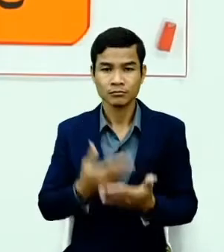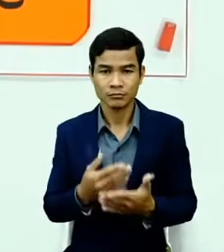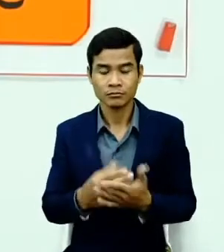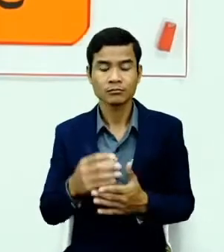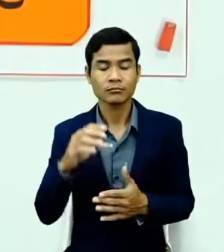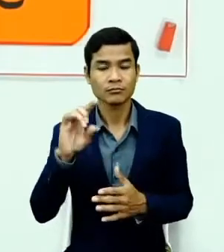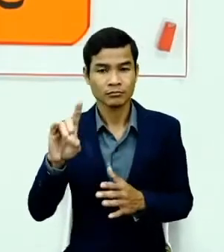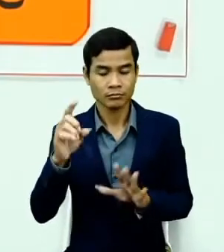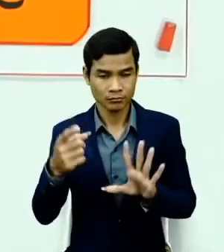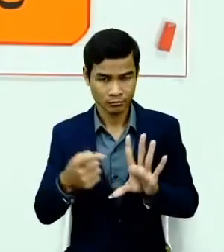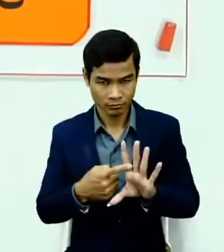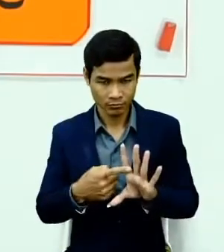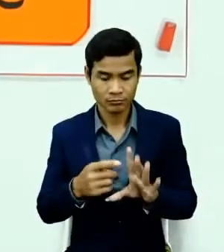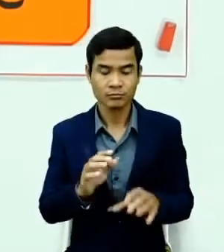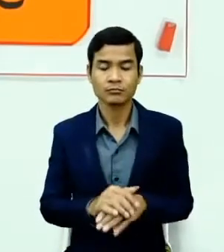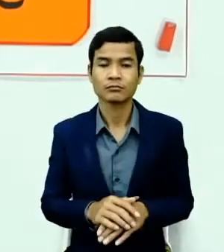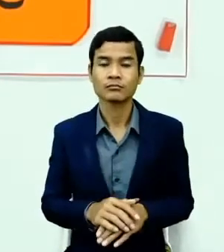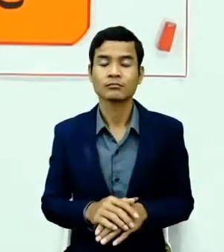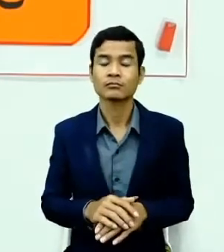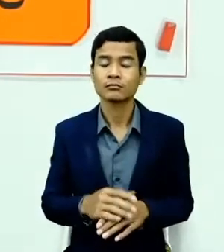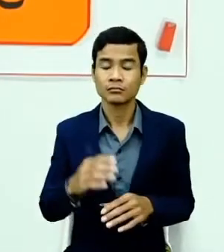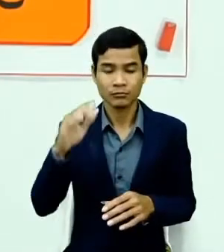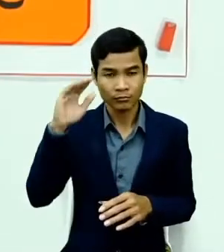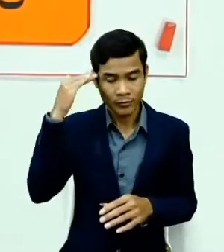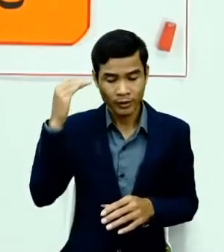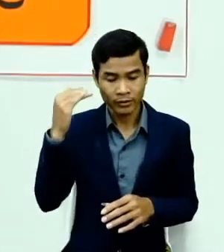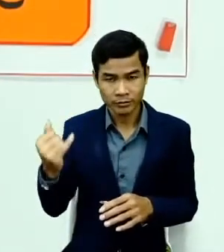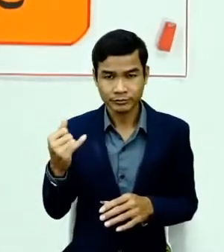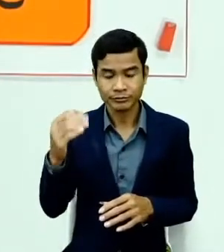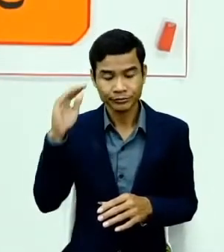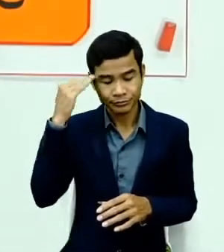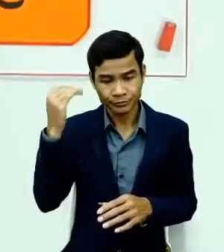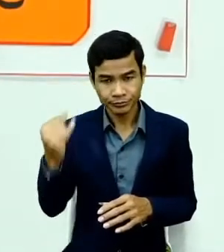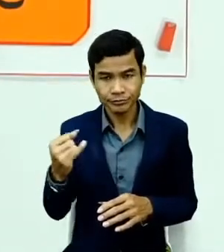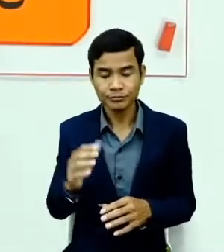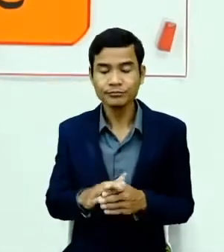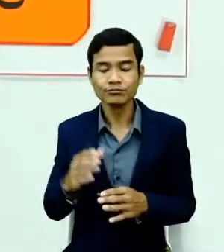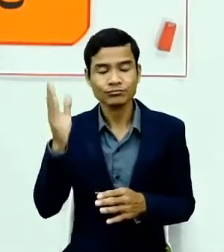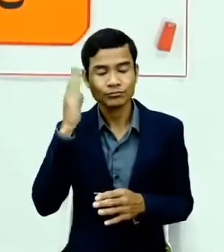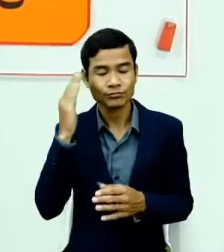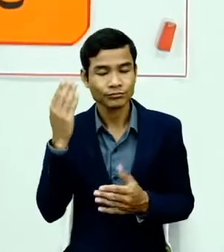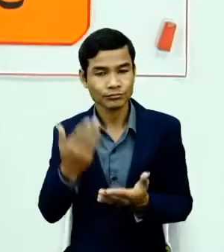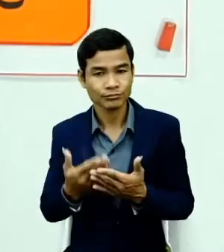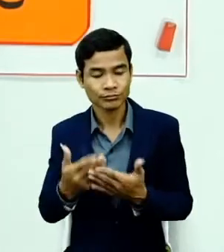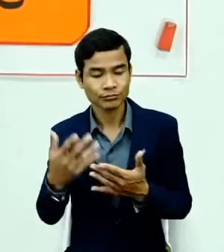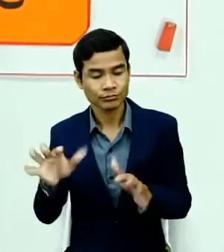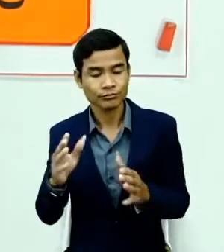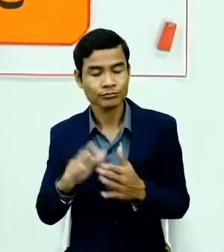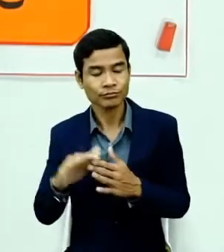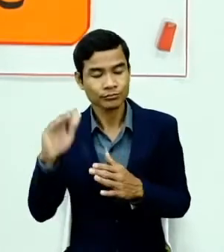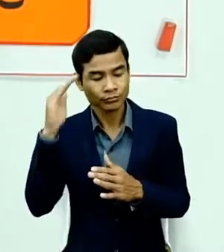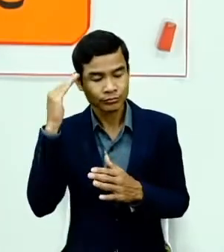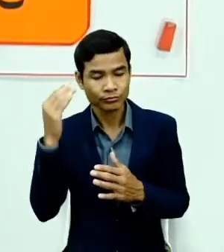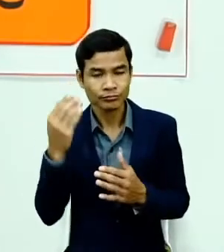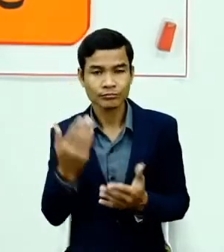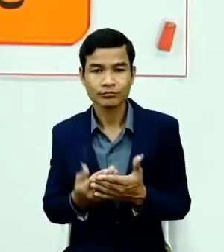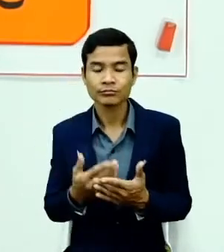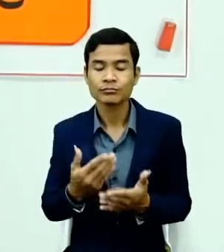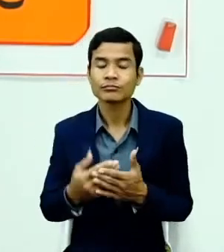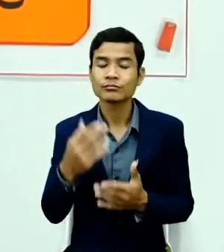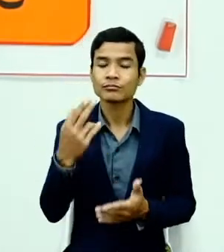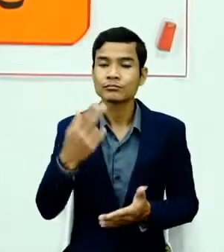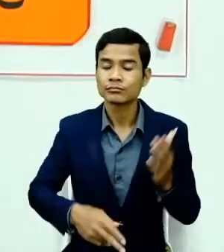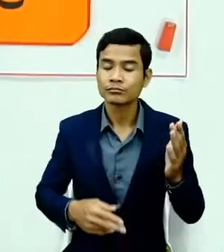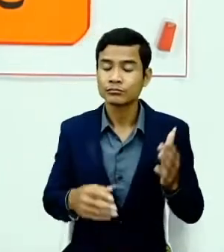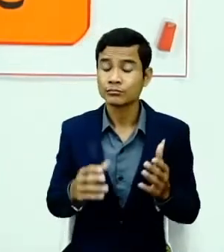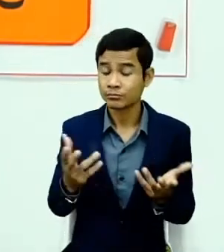មើចាហើយក្មេងប្រុសដែលចាយើងក៏បានស្គាល់គាត់ហើយមុននឹងបន្តិចនេះគឺគាត់ឈ្មោះអ្វីក៏នៅចាំអ